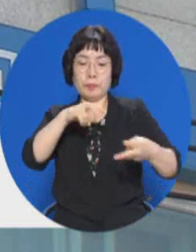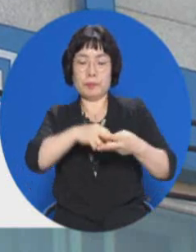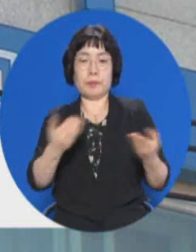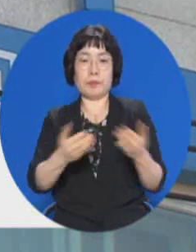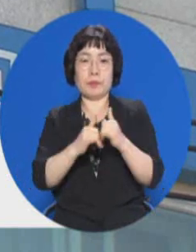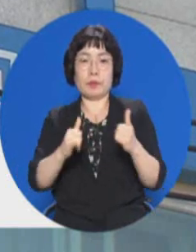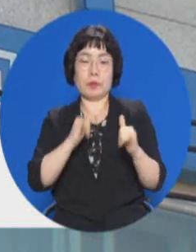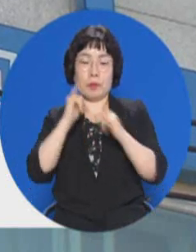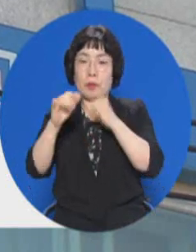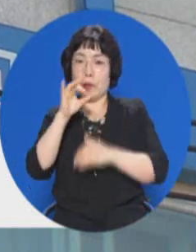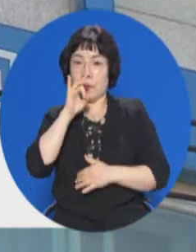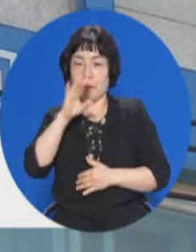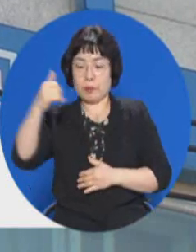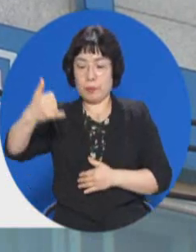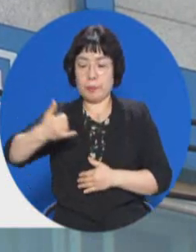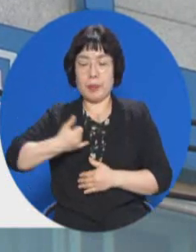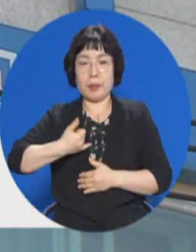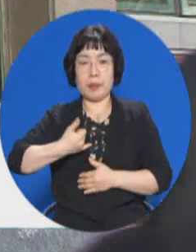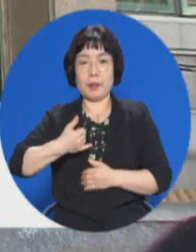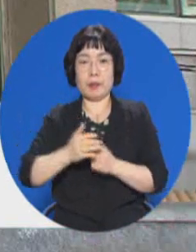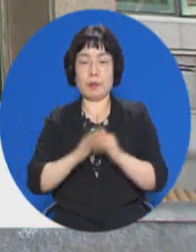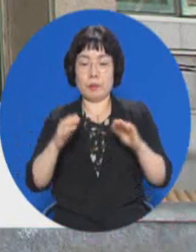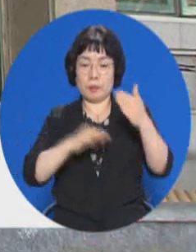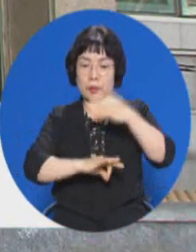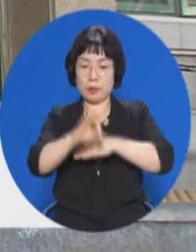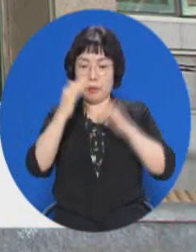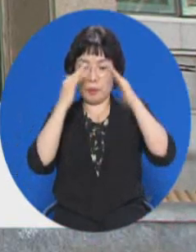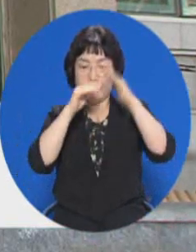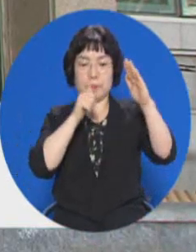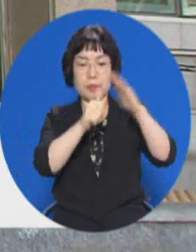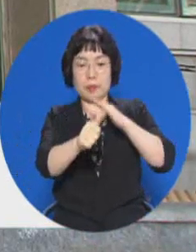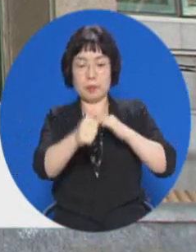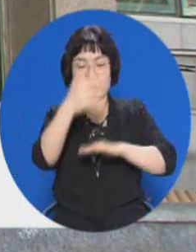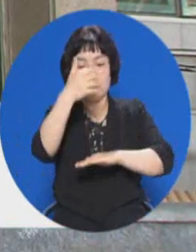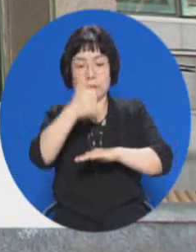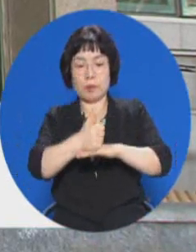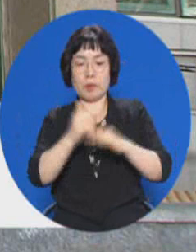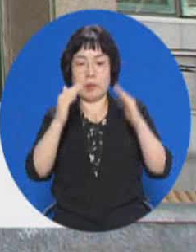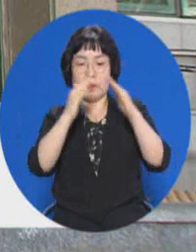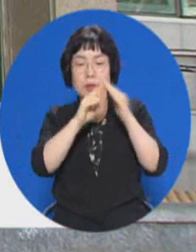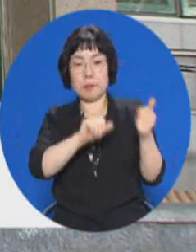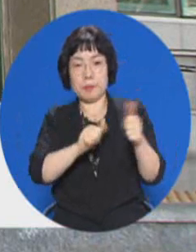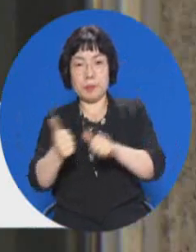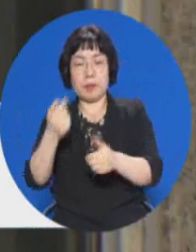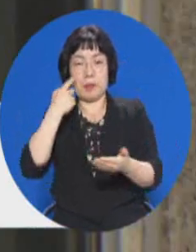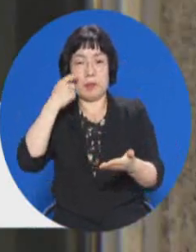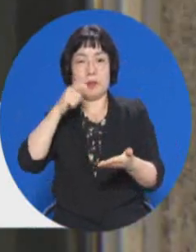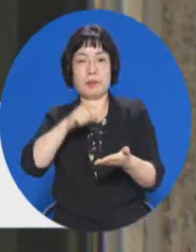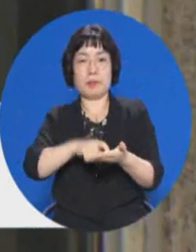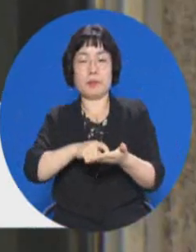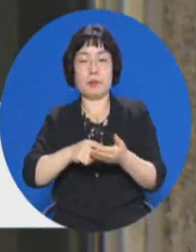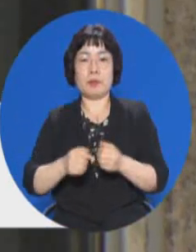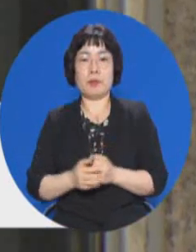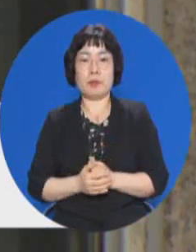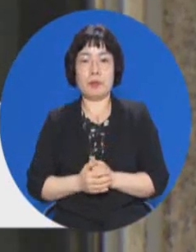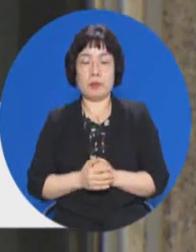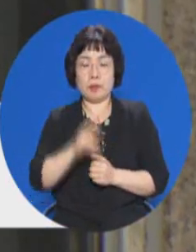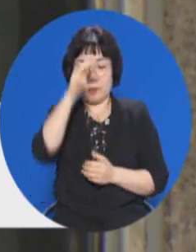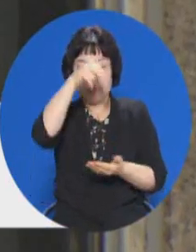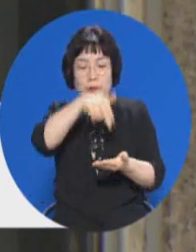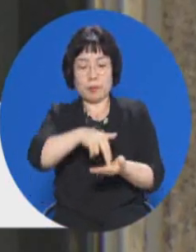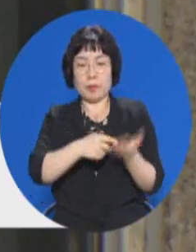명이 연락이 닿지 않는다는 신고가 접수돼 오늘 오전 자택을 확인한 결과 집안에서 숨진 채 발견됐습니다.